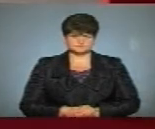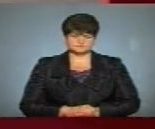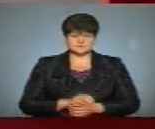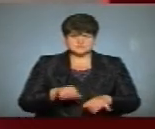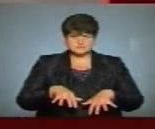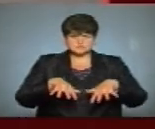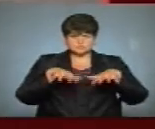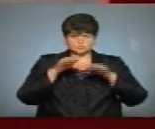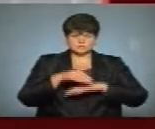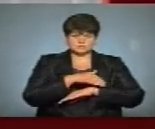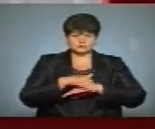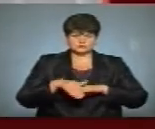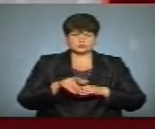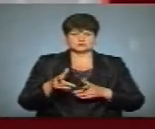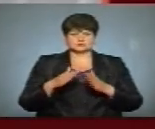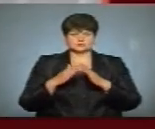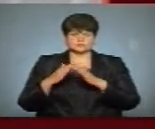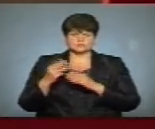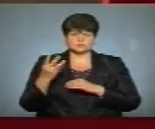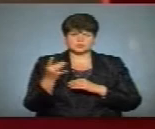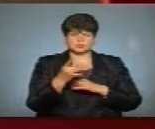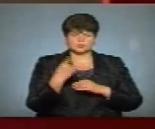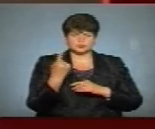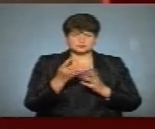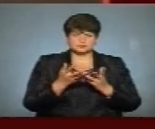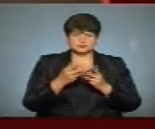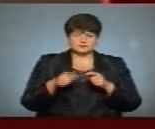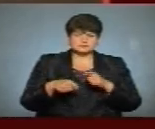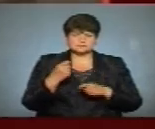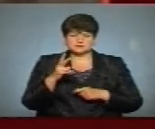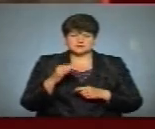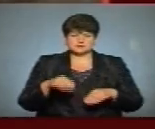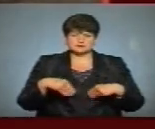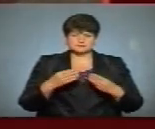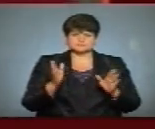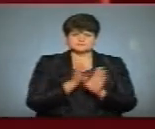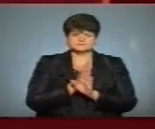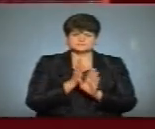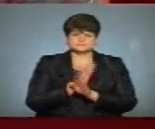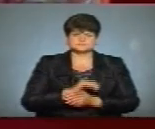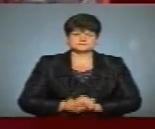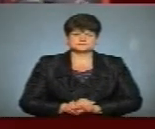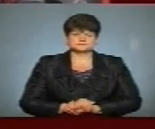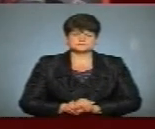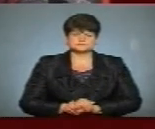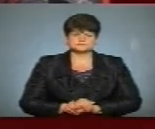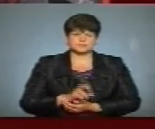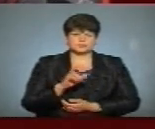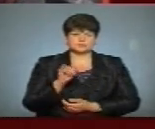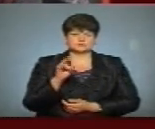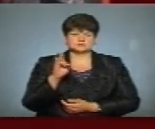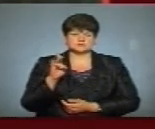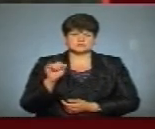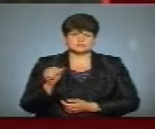Затоплені вулиці та будинки. У трьох районах області підраховують збитки, яких завдала негода. У Буцневі